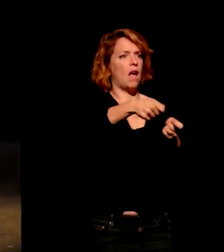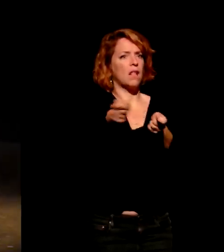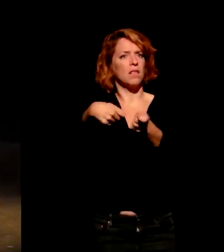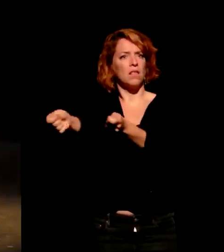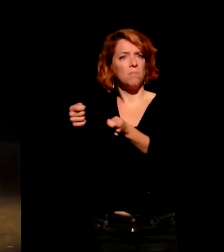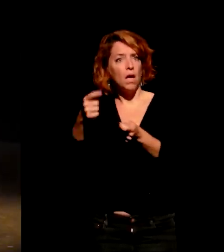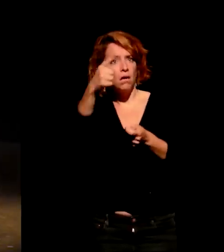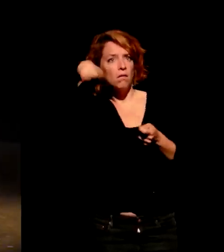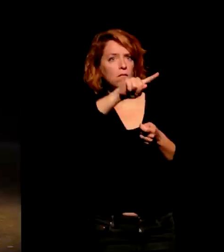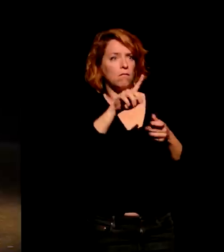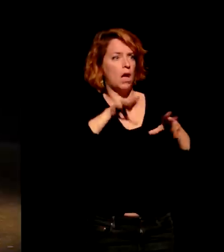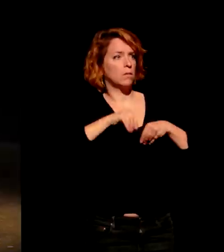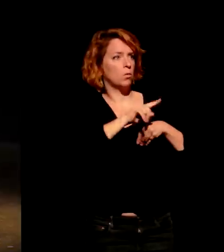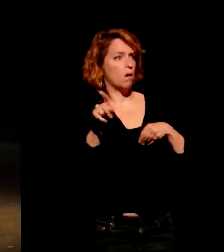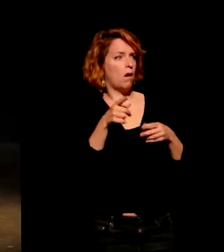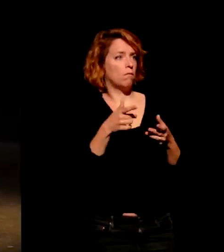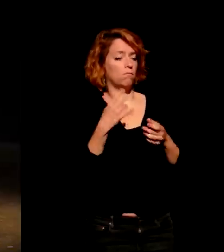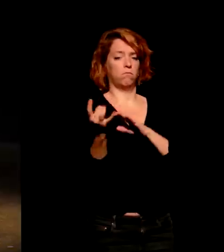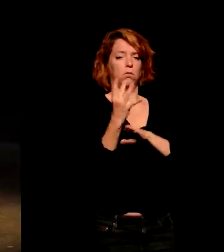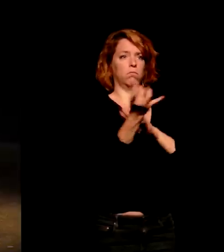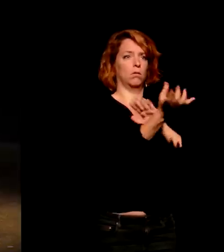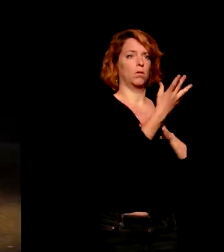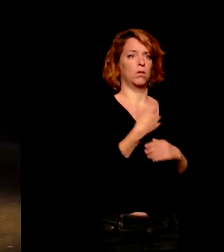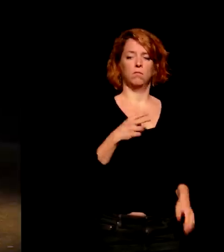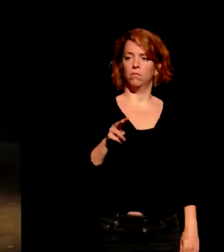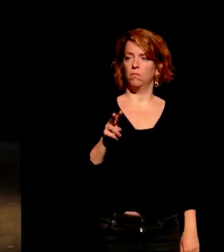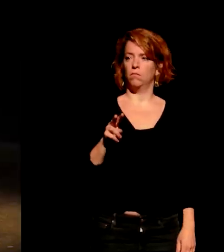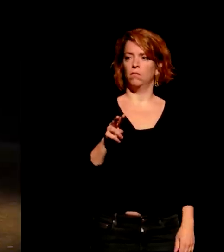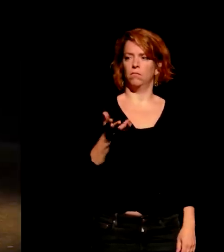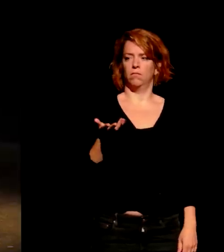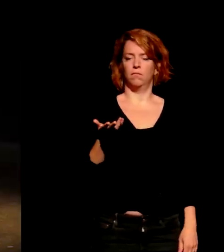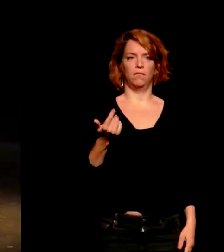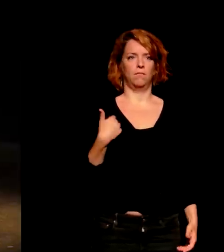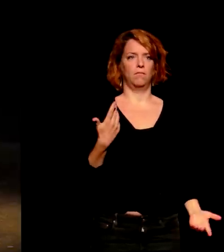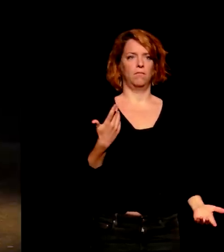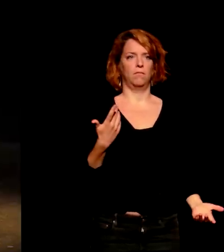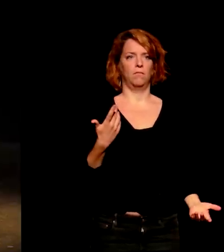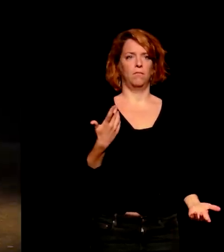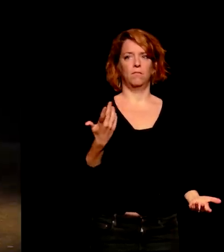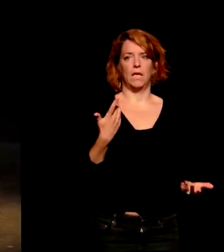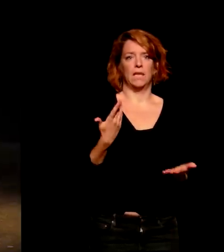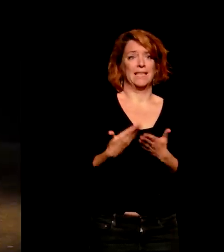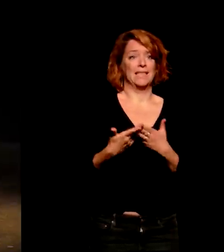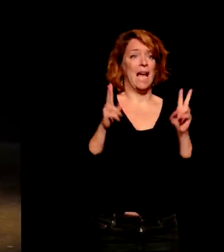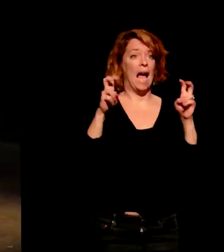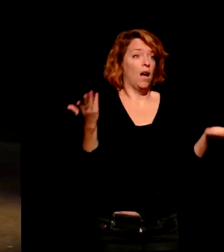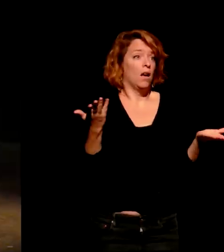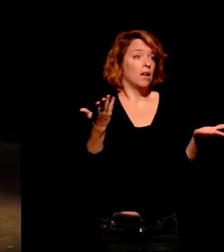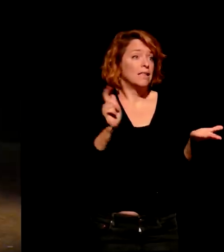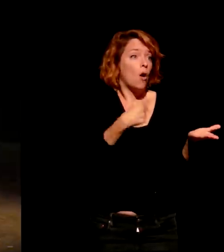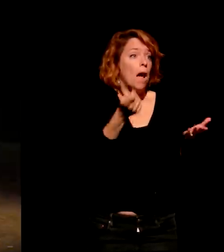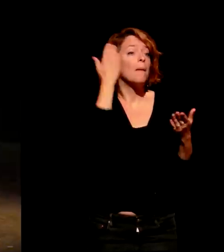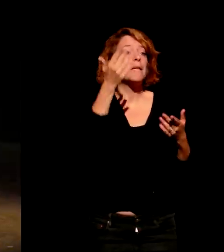pas. Bon, moi j'ai envie de me foutre de sa gueule. C'est la règle quand on veut distribuer un tract que les gens ne veulent